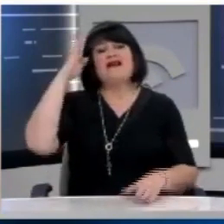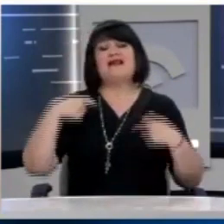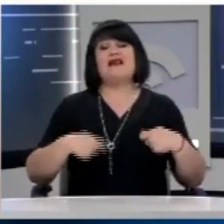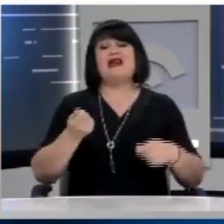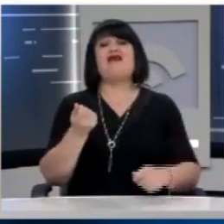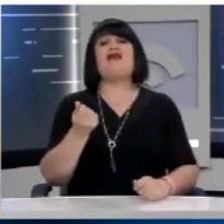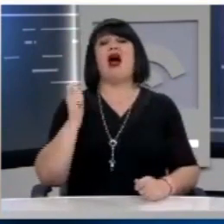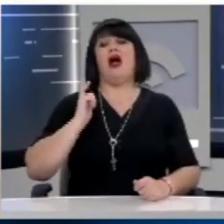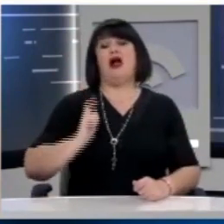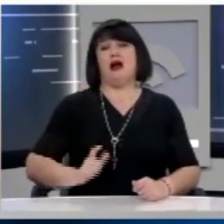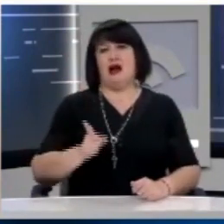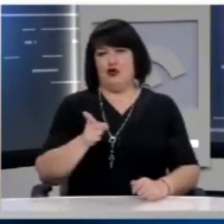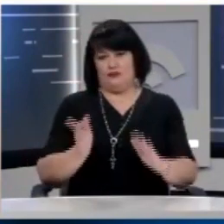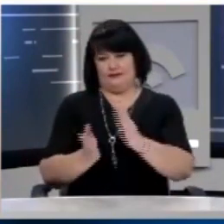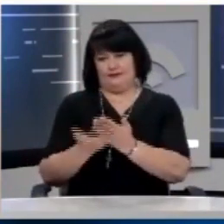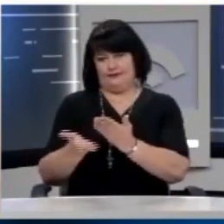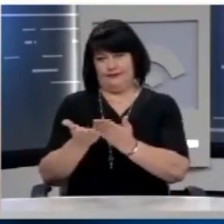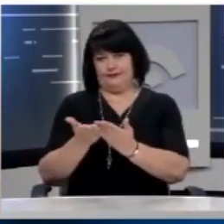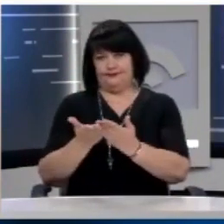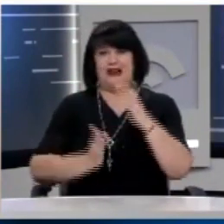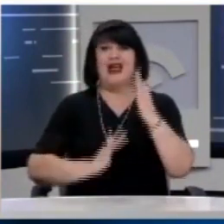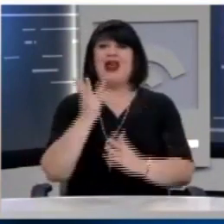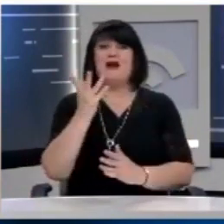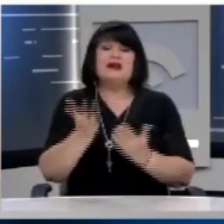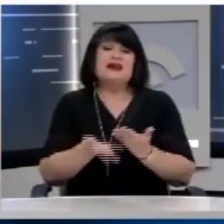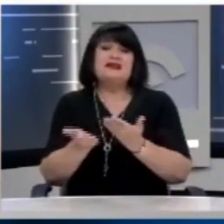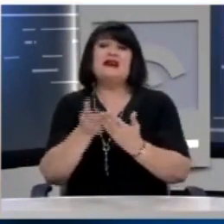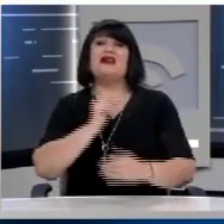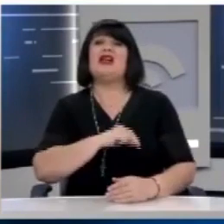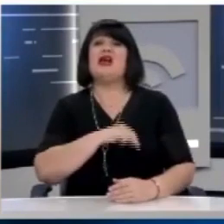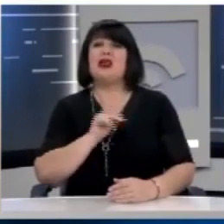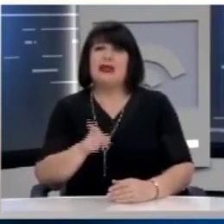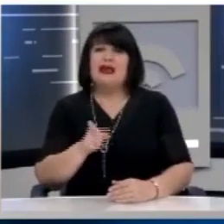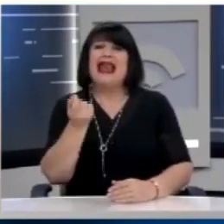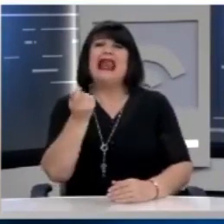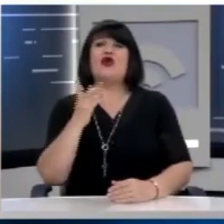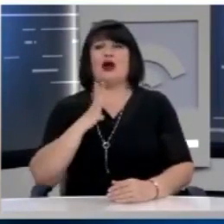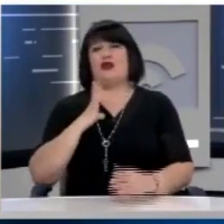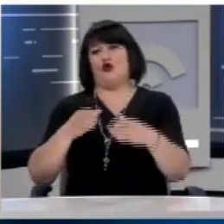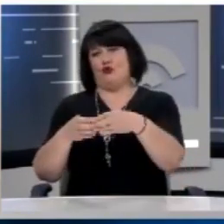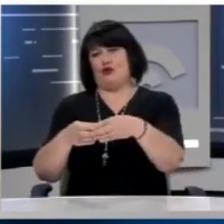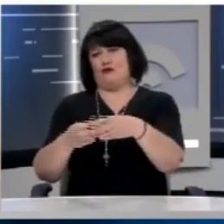κεφαλαίου για μια ανάπτυξη που θα εξυπηρετεί τα κέρδη των λίγων.